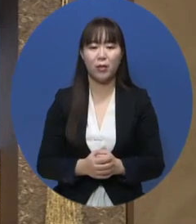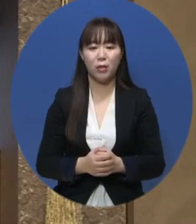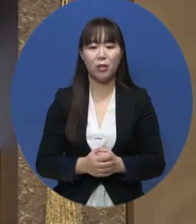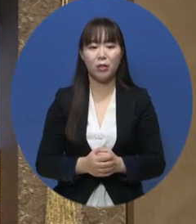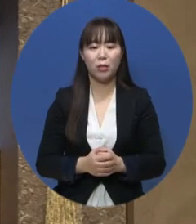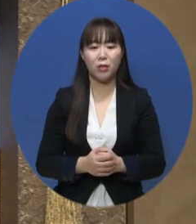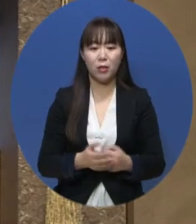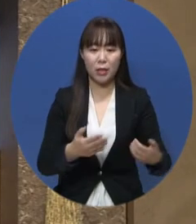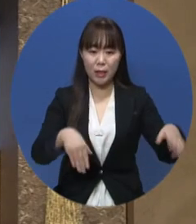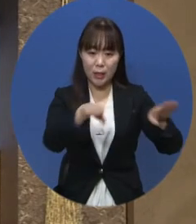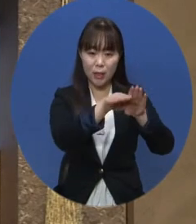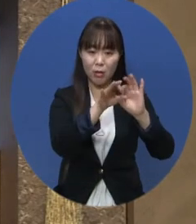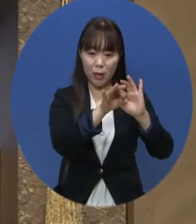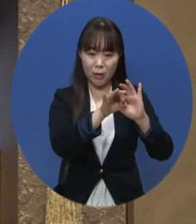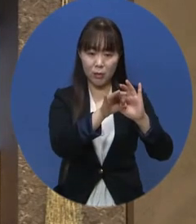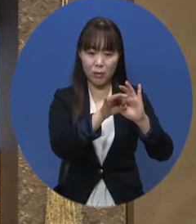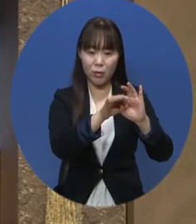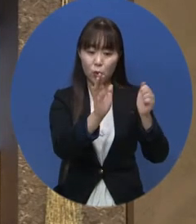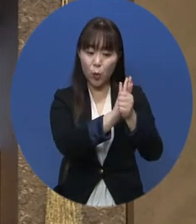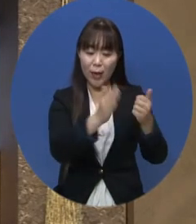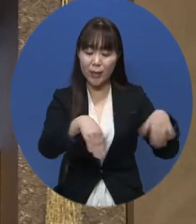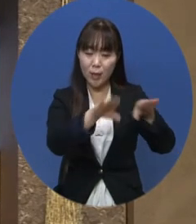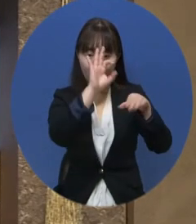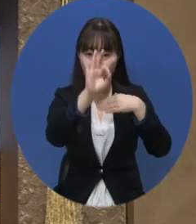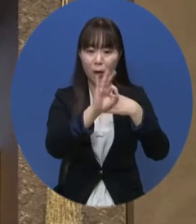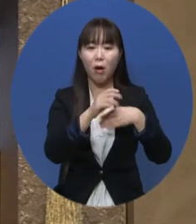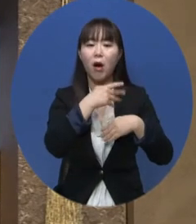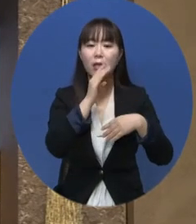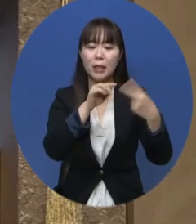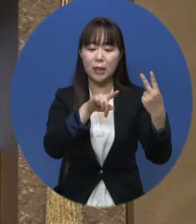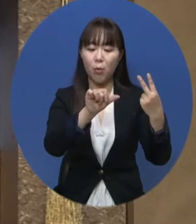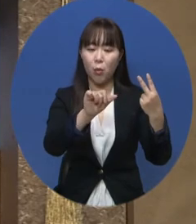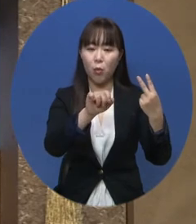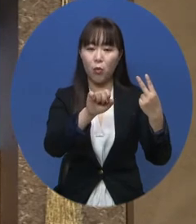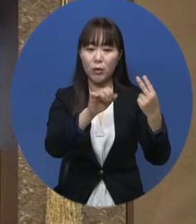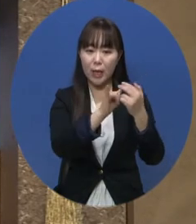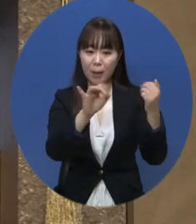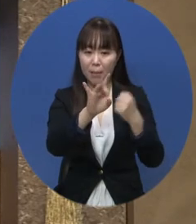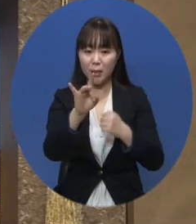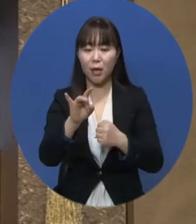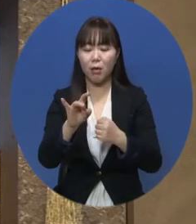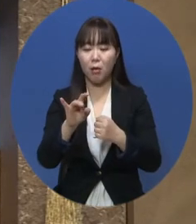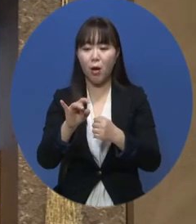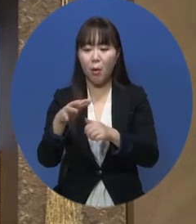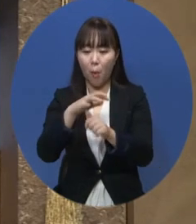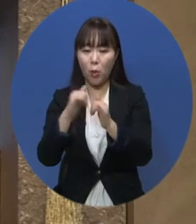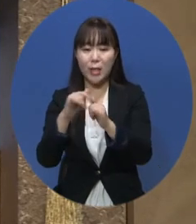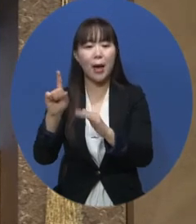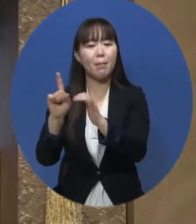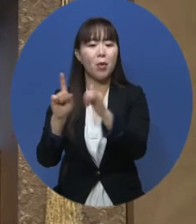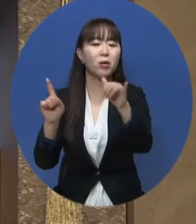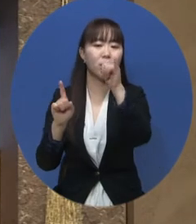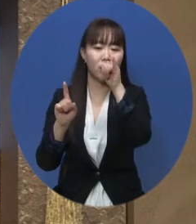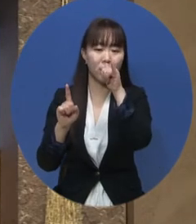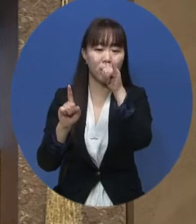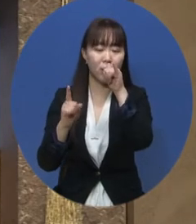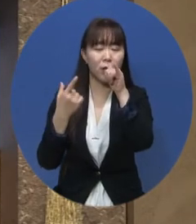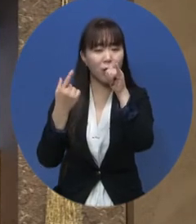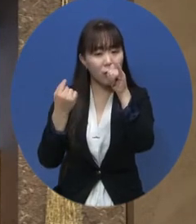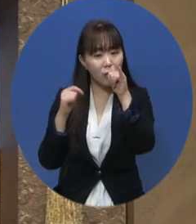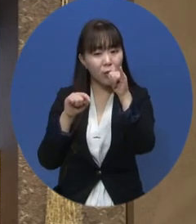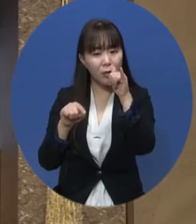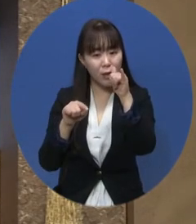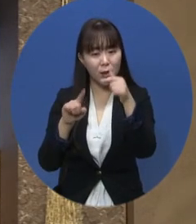요양 시설의 경우는 어르신 2.5명당 요양보호사 1명을 두게 돼 있습니다. 그러니까 그런 부분을